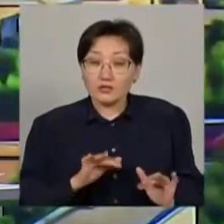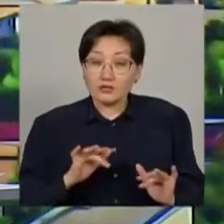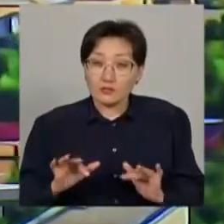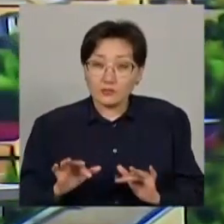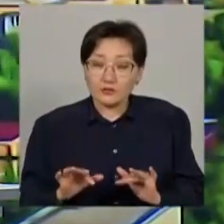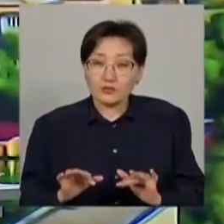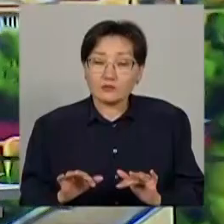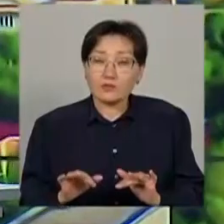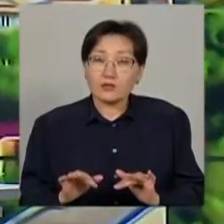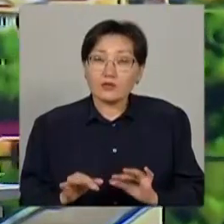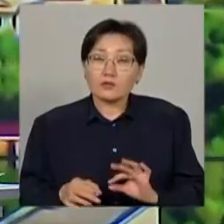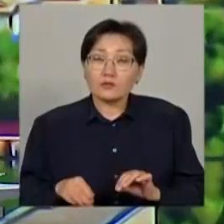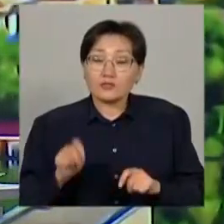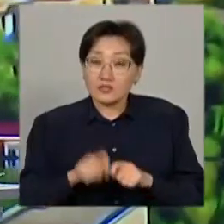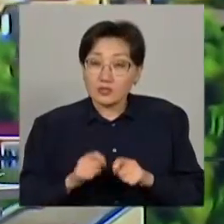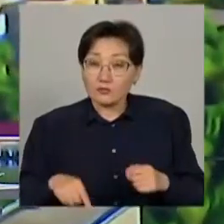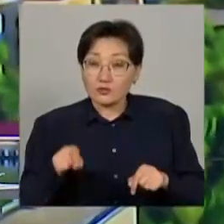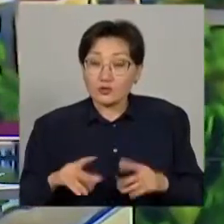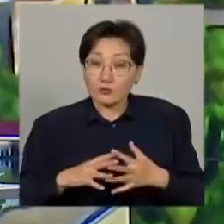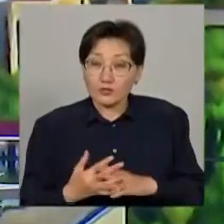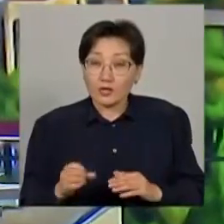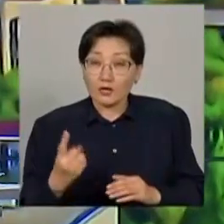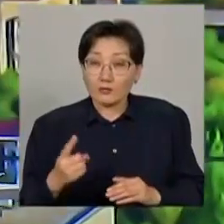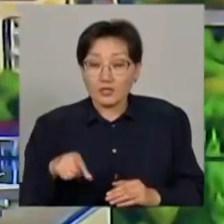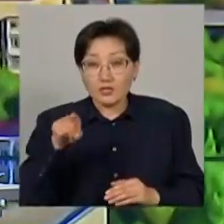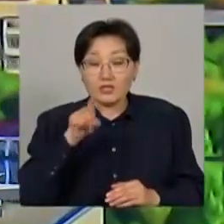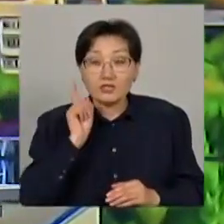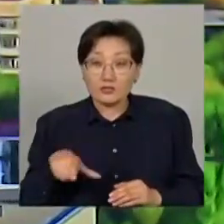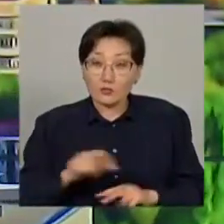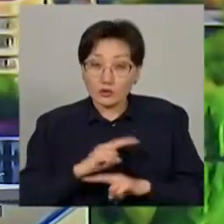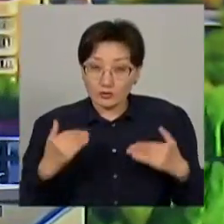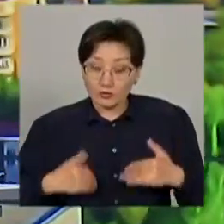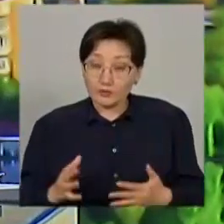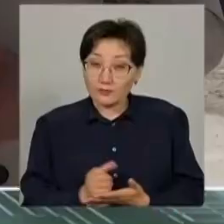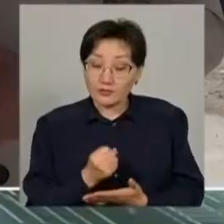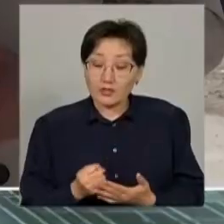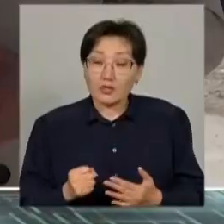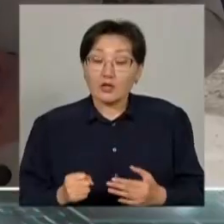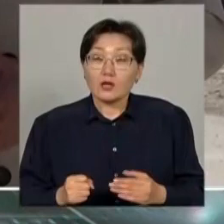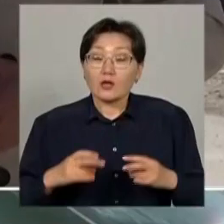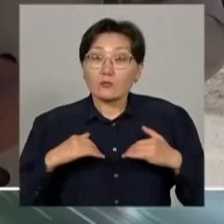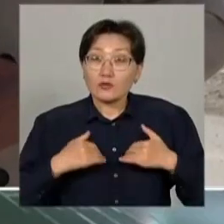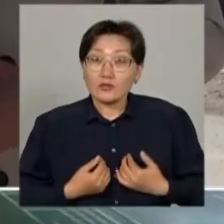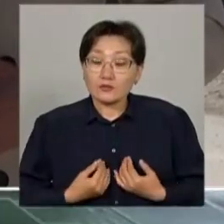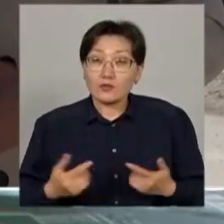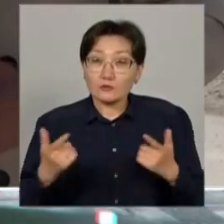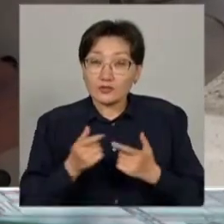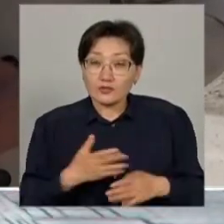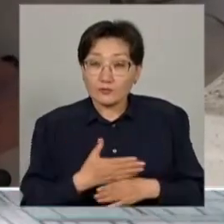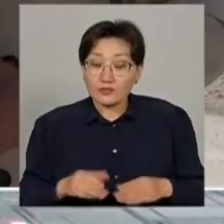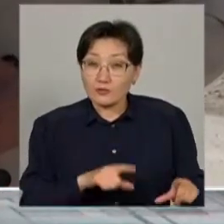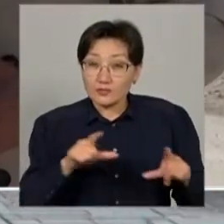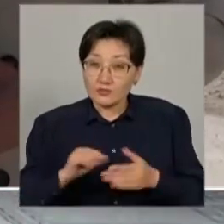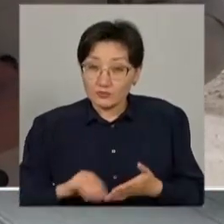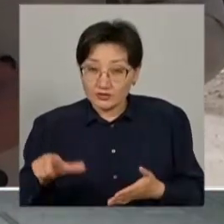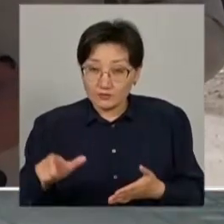қарасы ажыратылмай жатып, бүгін дәл сол ауылдан тағы бір жасөспірімнің денесі табылды. Қаралы хабар жете салып, оқиға орнына аттанған